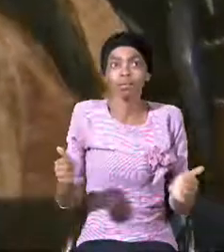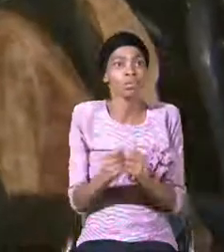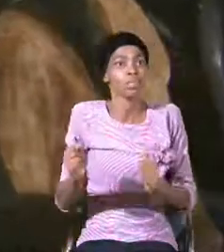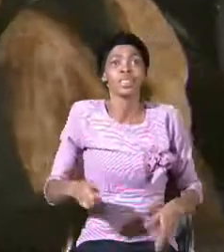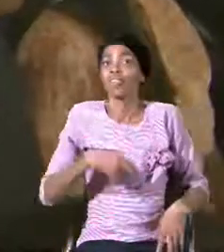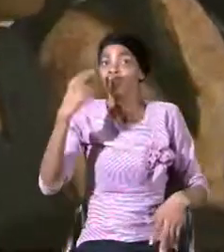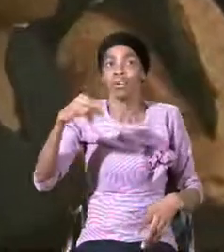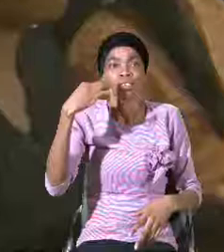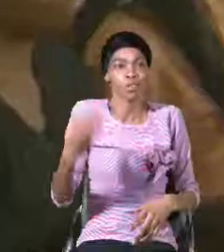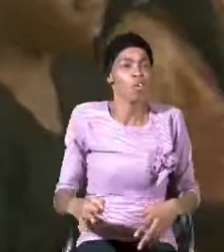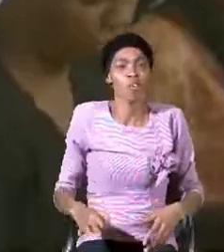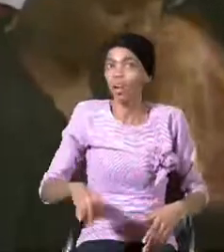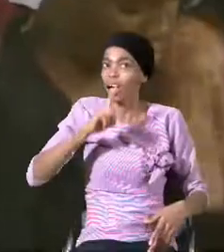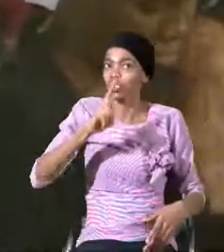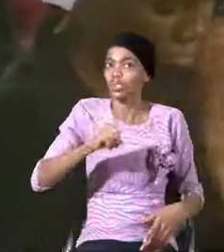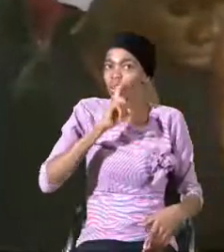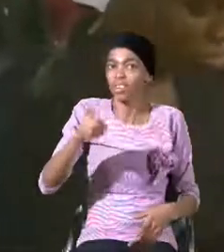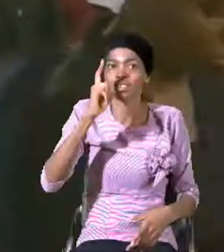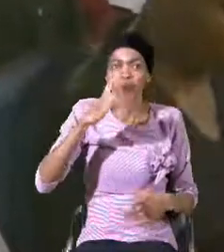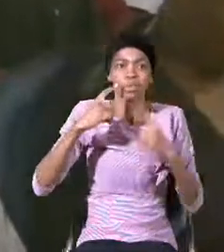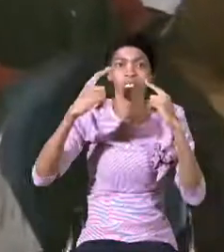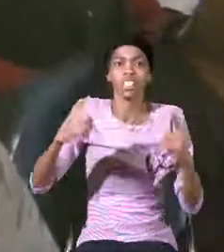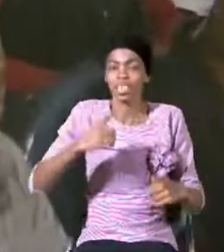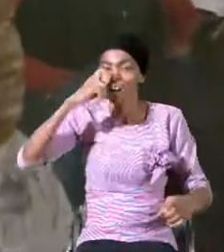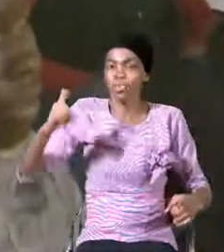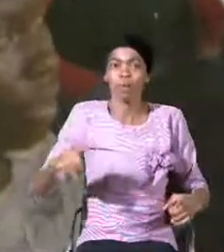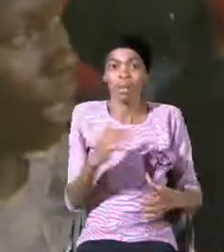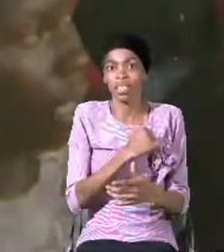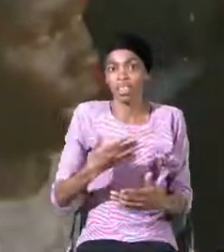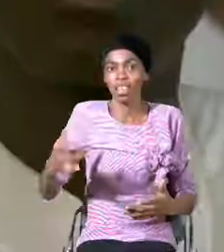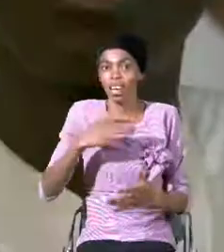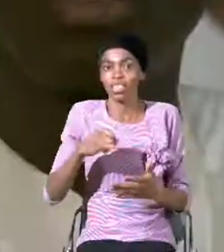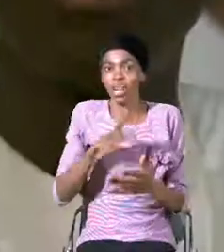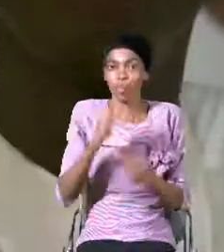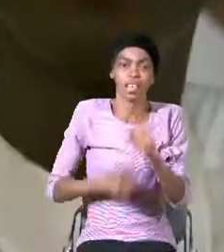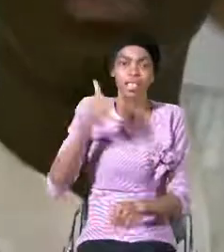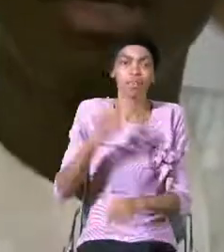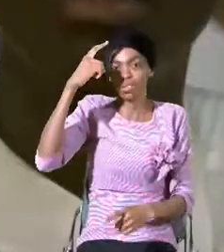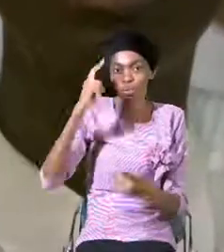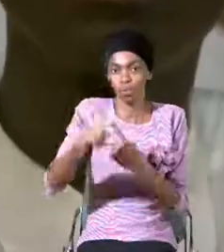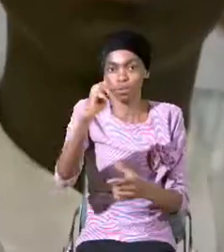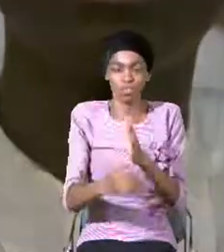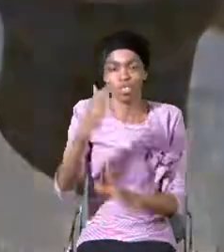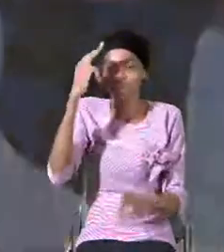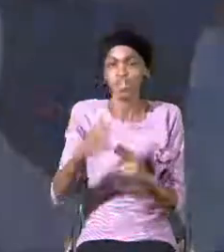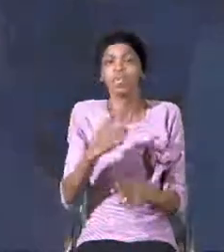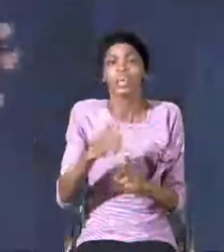voix d'assurance, tu vas décréter, à tes résolutions répondra le succès.